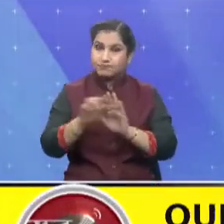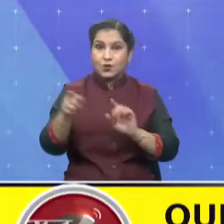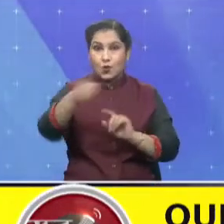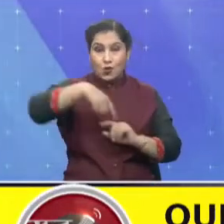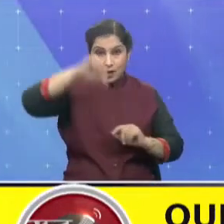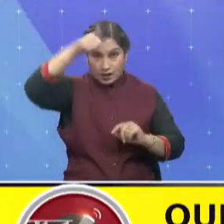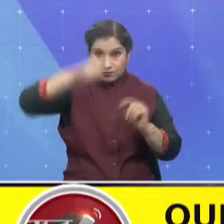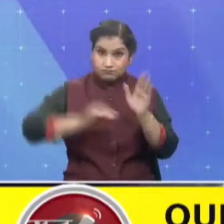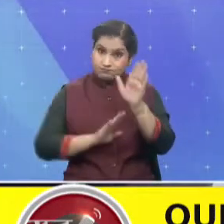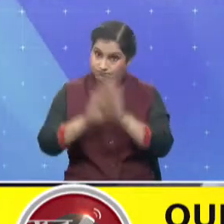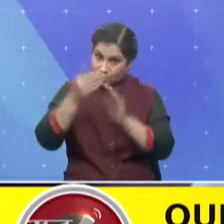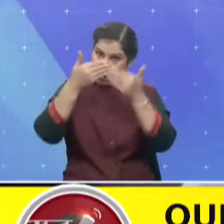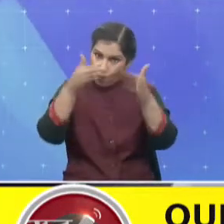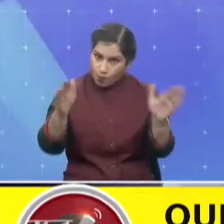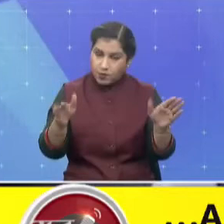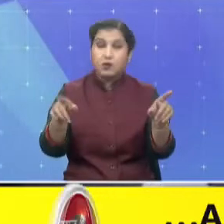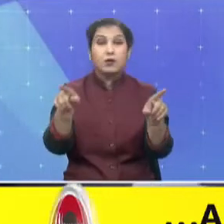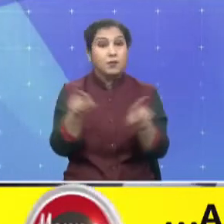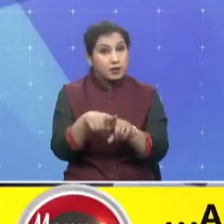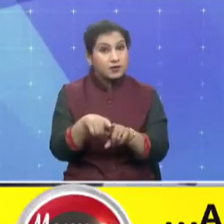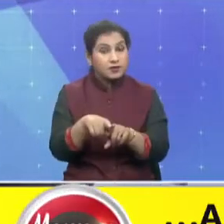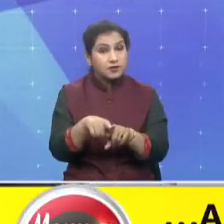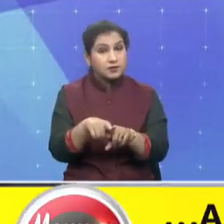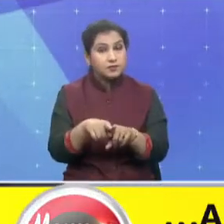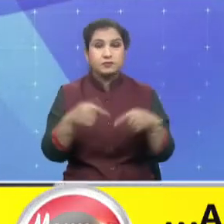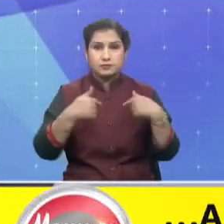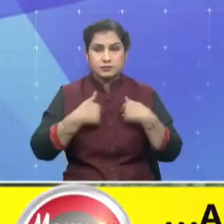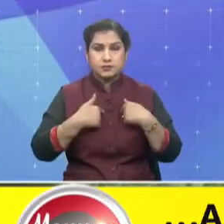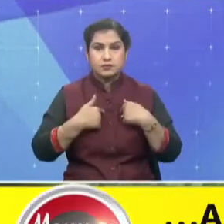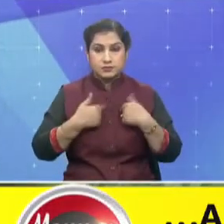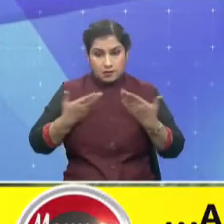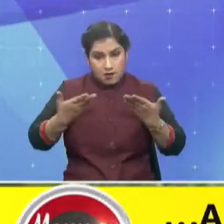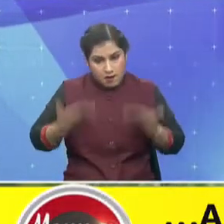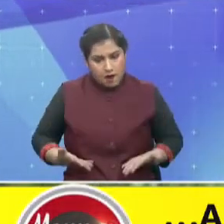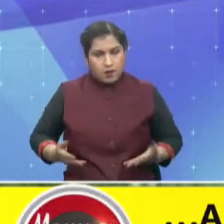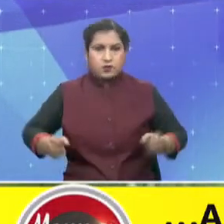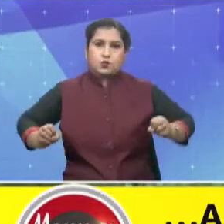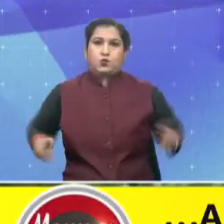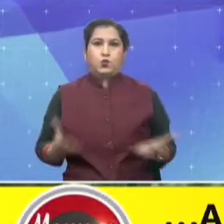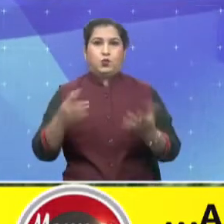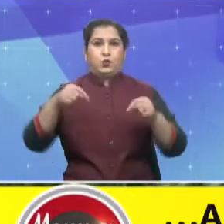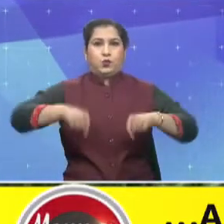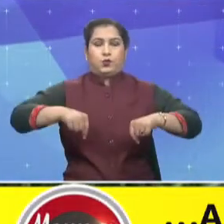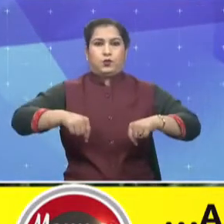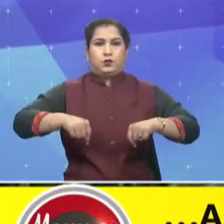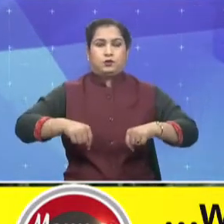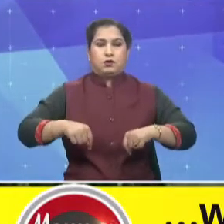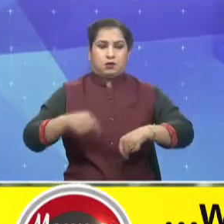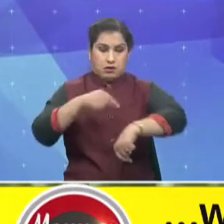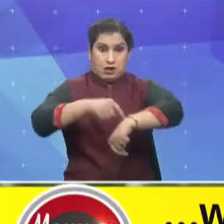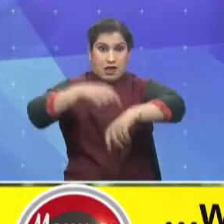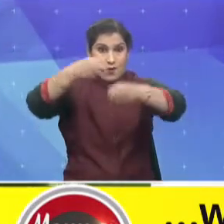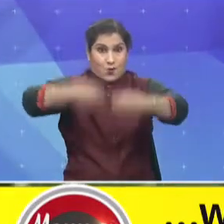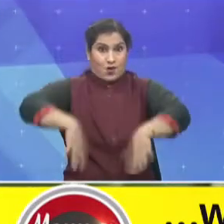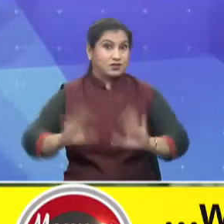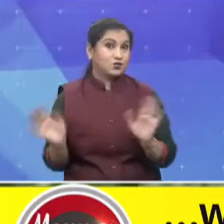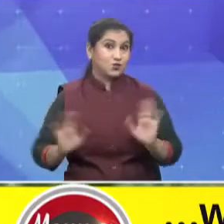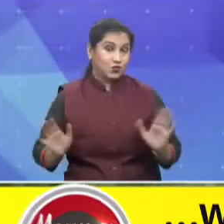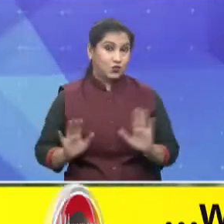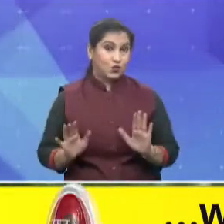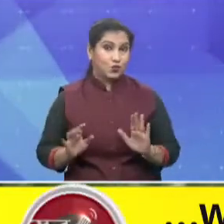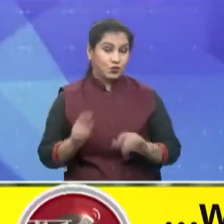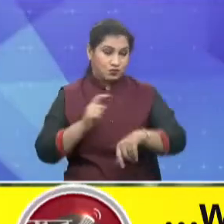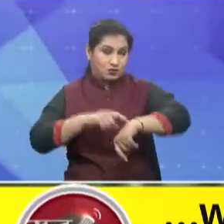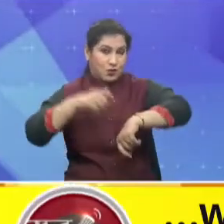रास्ते खुले। और इसके लिए हमें आज ही लगना होगा, बिना एक क्षण गवाए, बिना एक